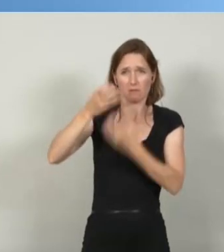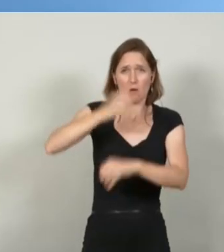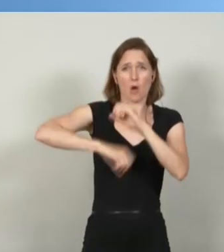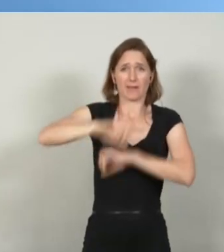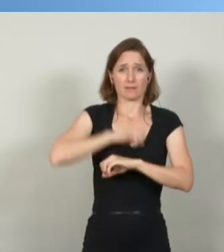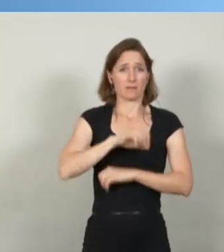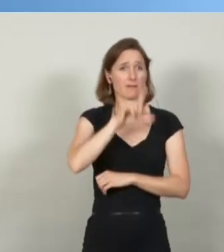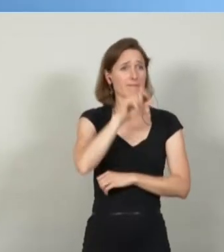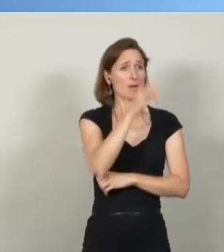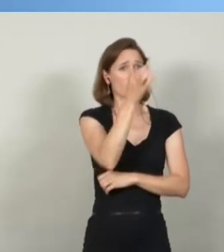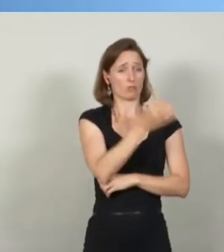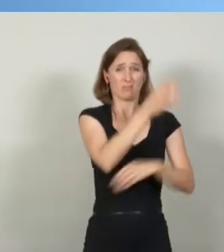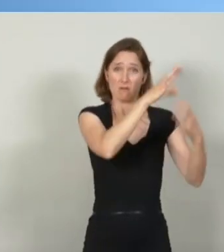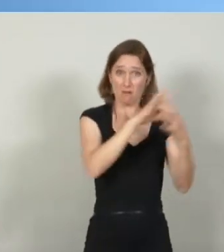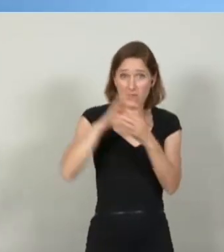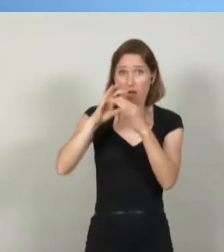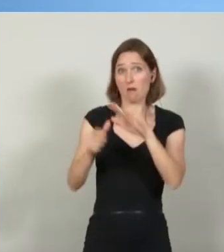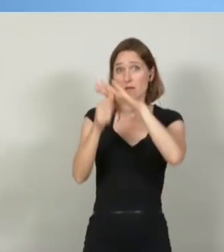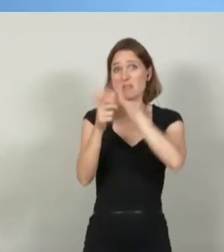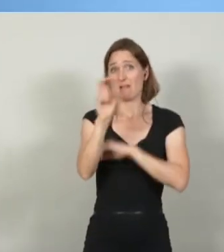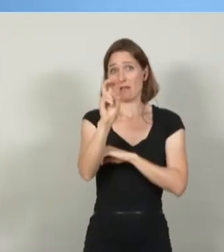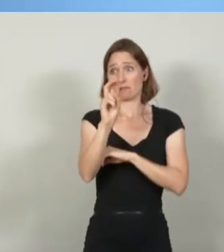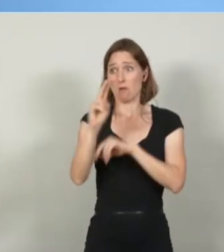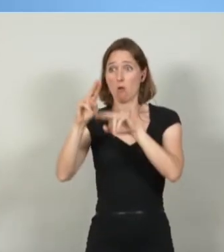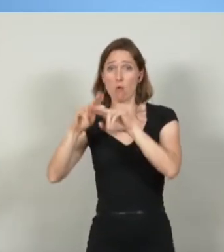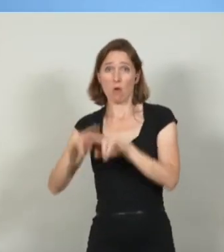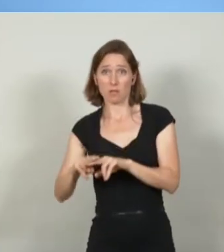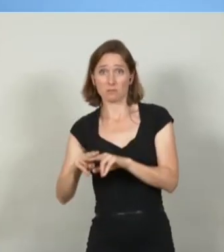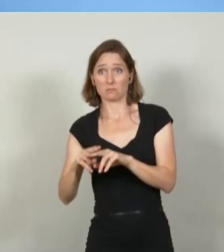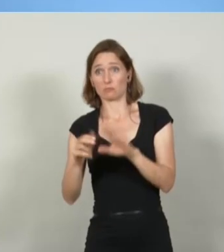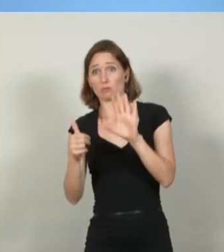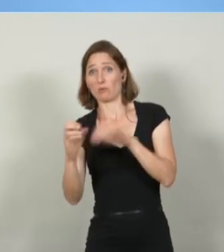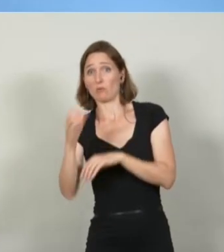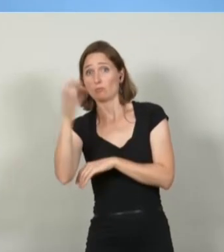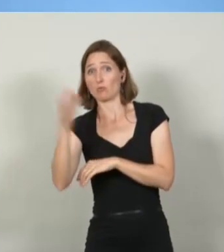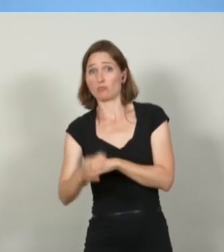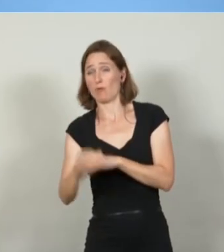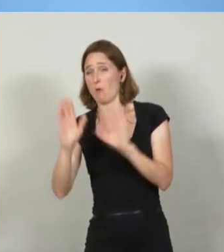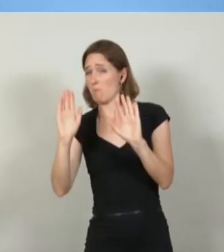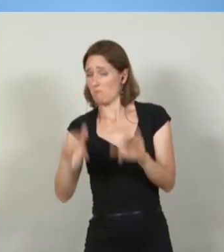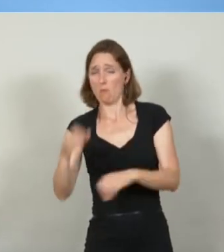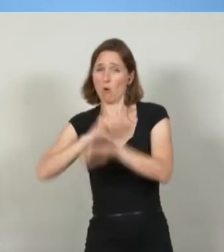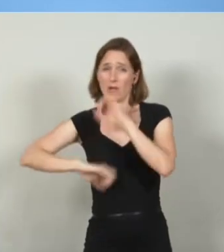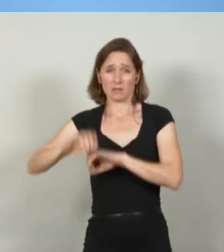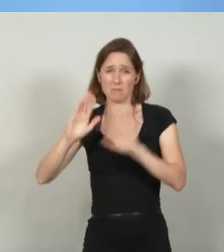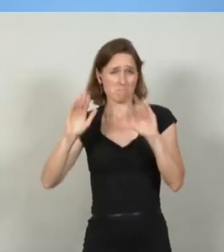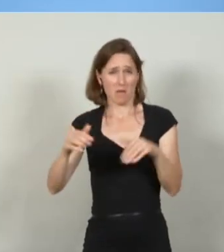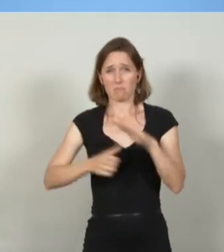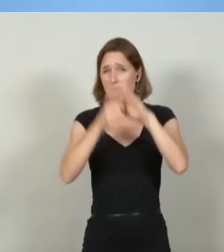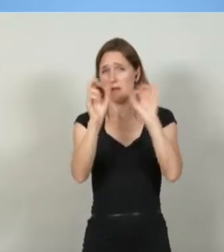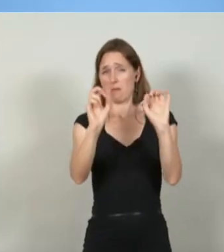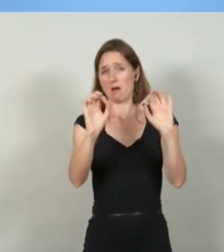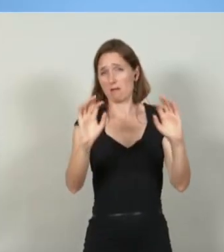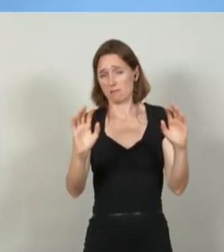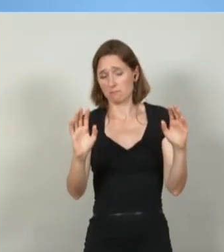déclenchées par Grenoble capital verte à contrario près de 60% ou réité réalisé à l'identique et dans le même calendrier